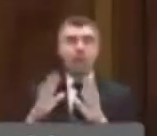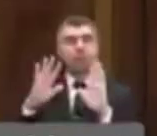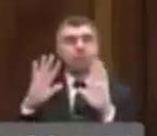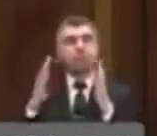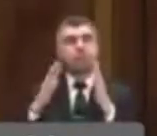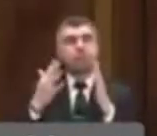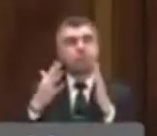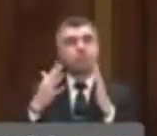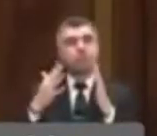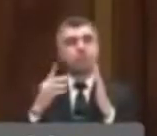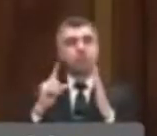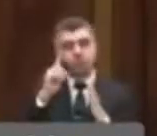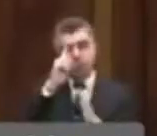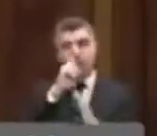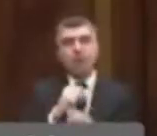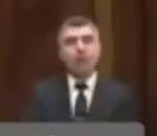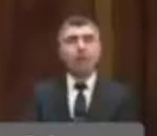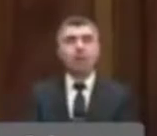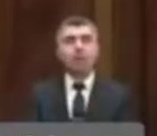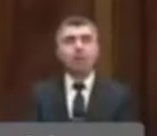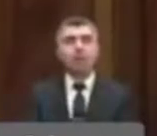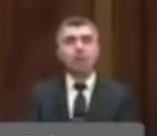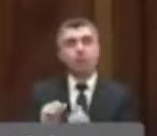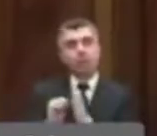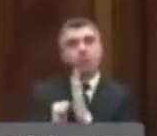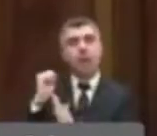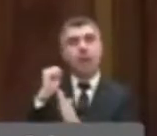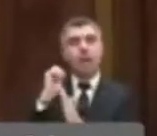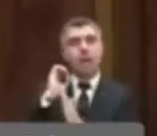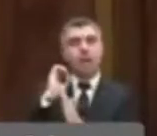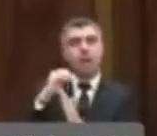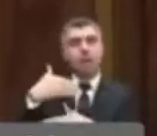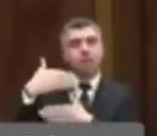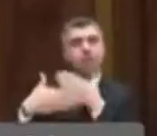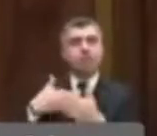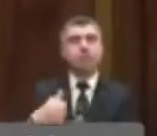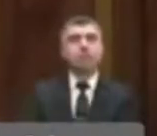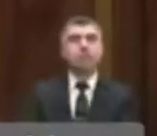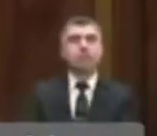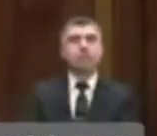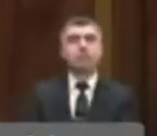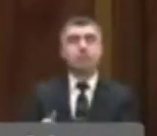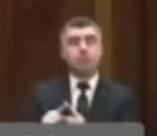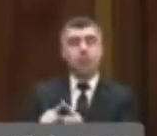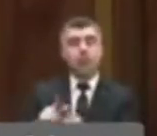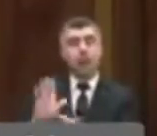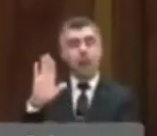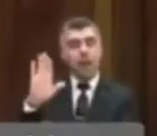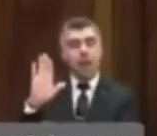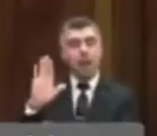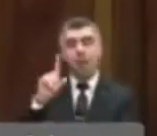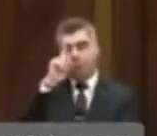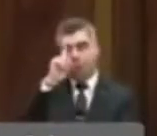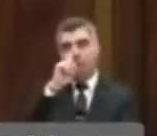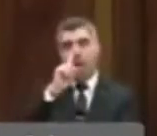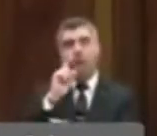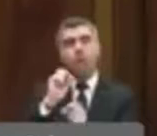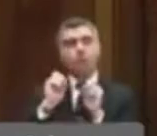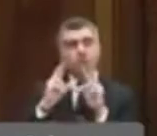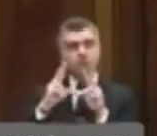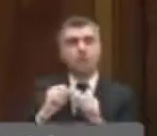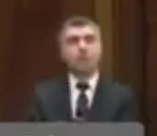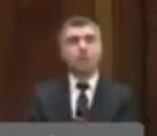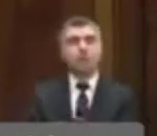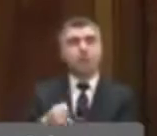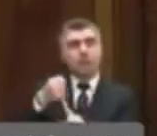لكم آنذاك إن نجحتم في هذا المسار. فوعد معطي إن شاء الله بأنه غادي